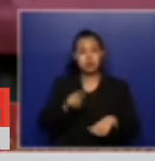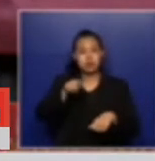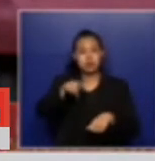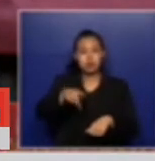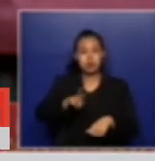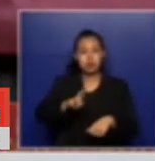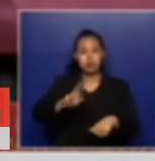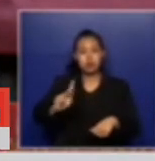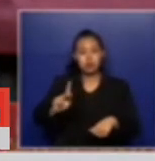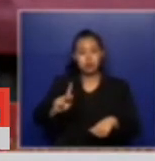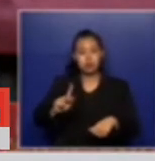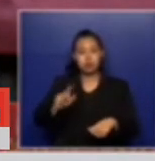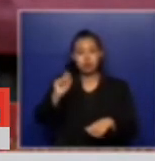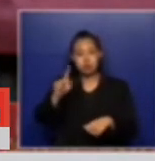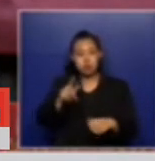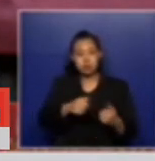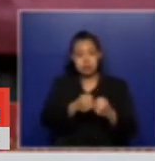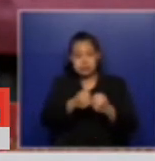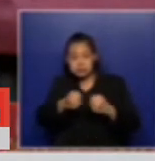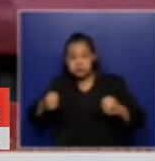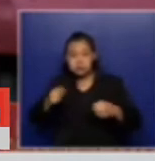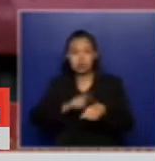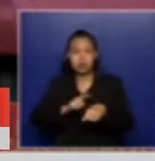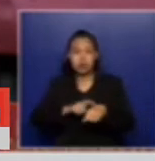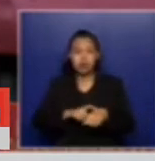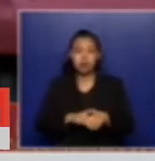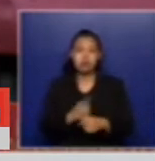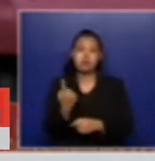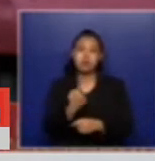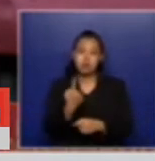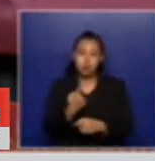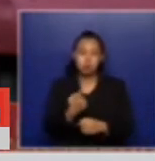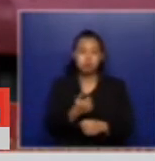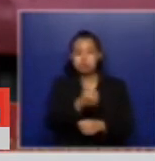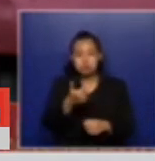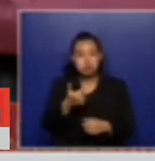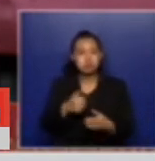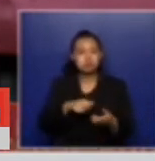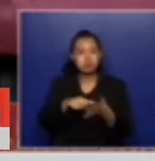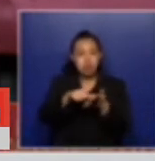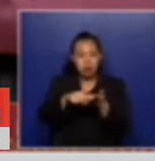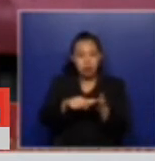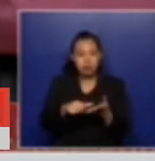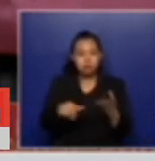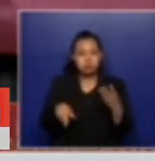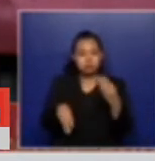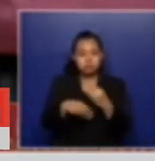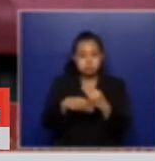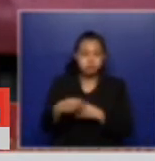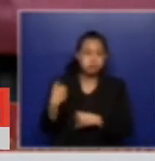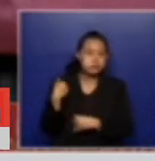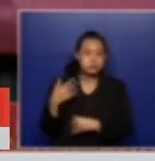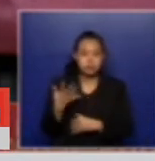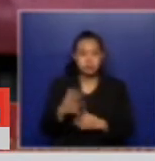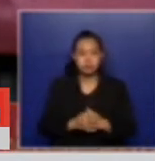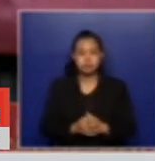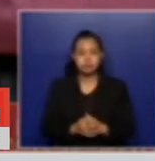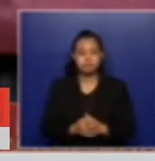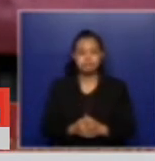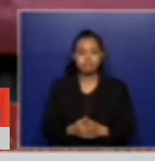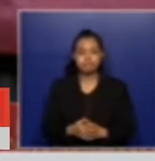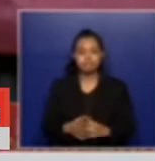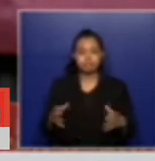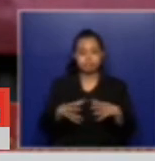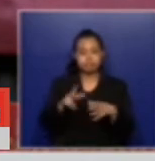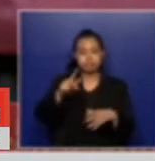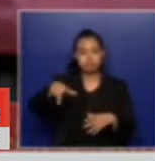งนี้มันไม่เกิดประโยชน์เลยนะครับและยังมีสิ่งที่พรรคเพื่อไทยของเราเป็นกังวลอีก